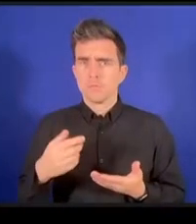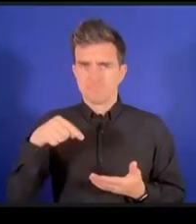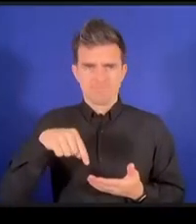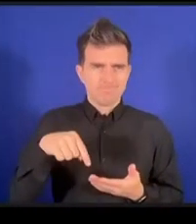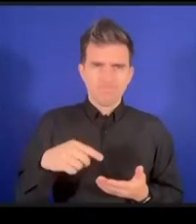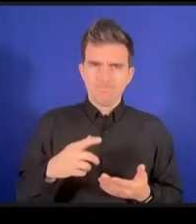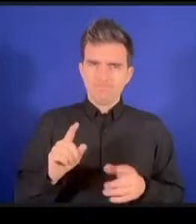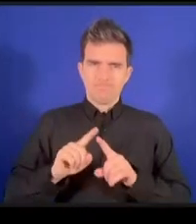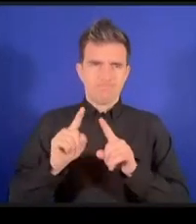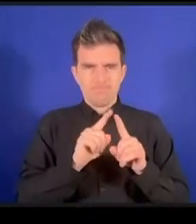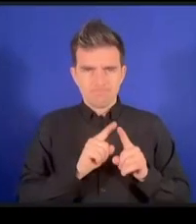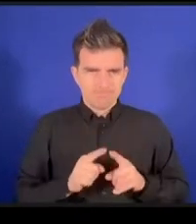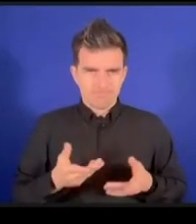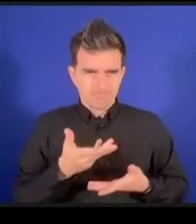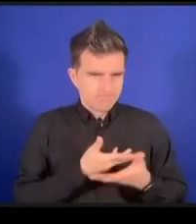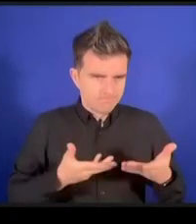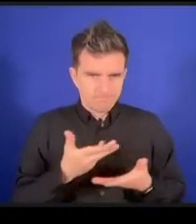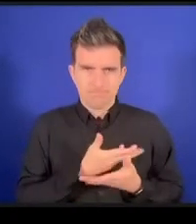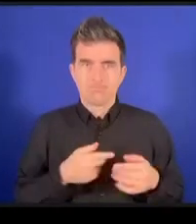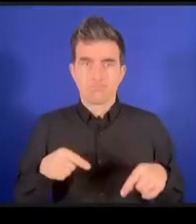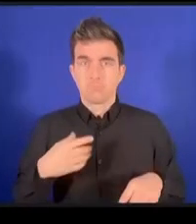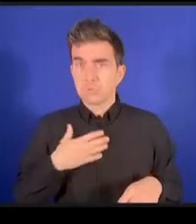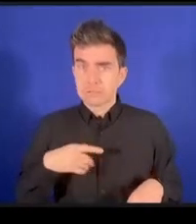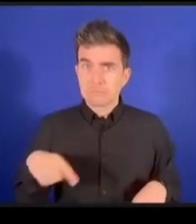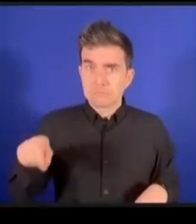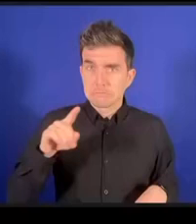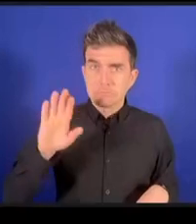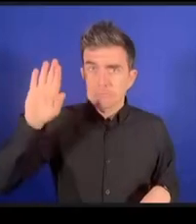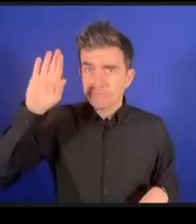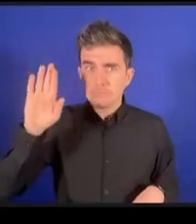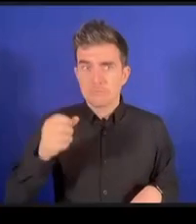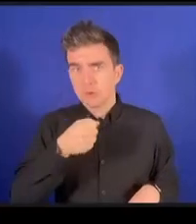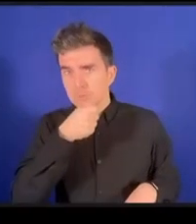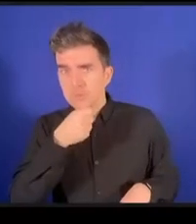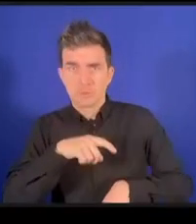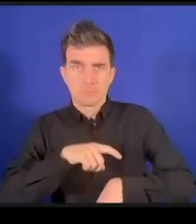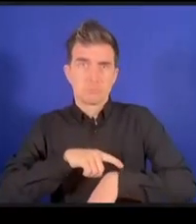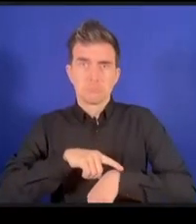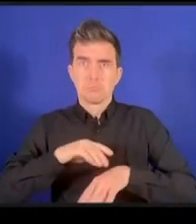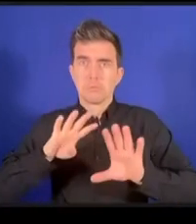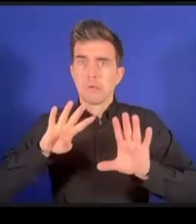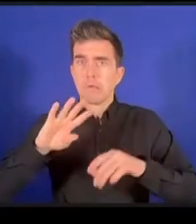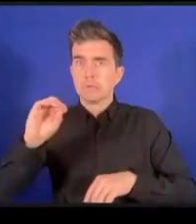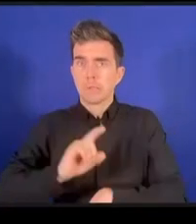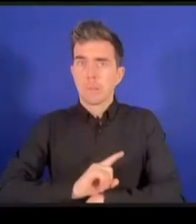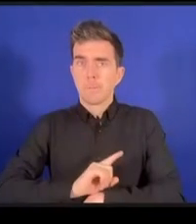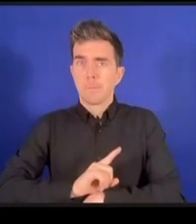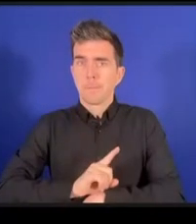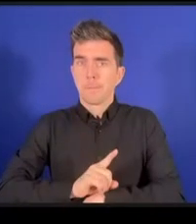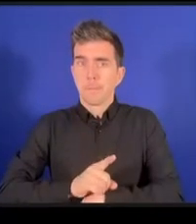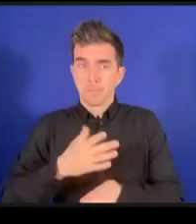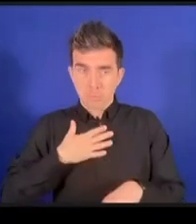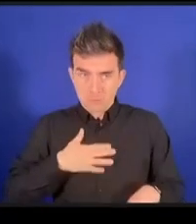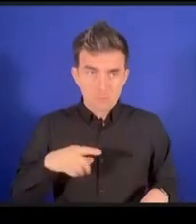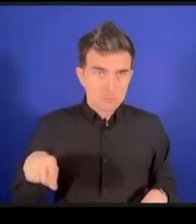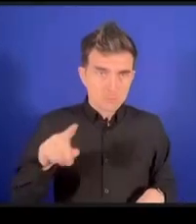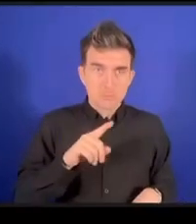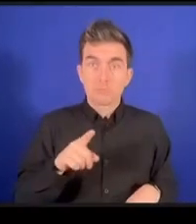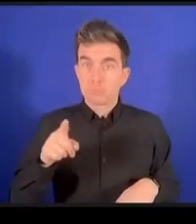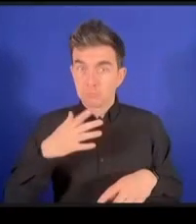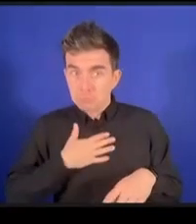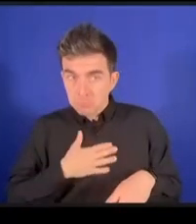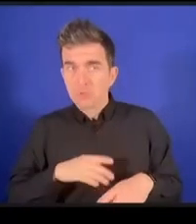бы выступить мы можем вам также предоставить возможность выступить у вас будет у каждого 90 секунд Если вы хотите